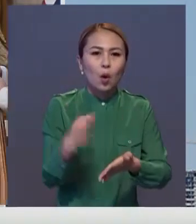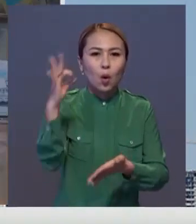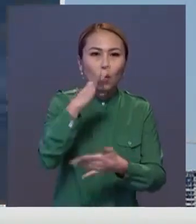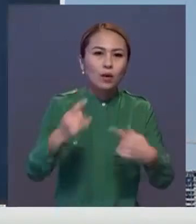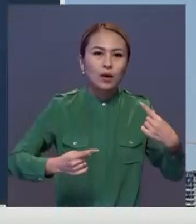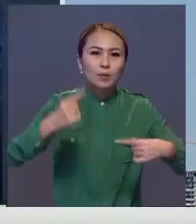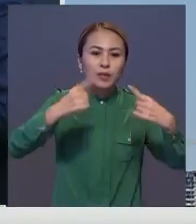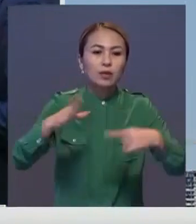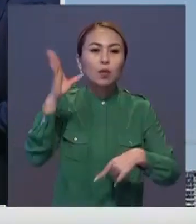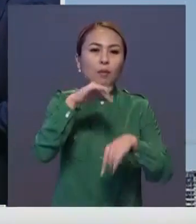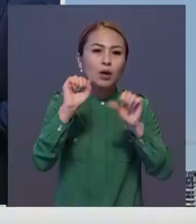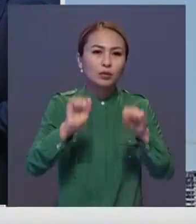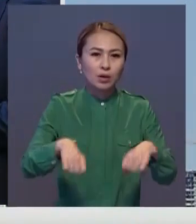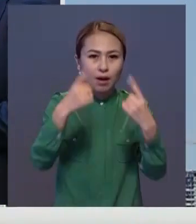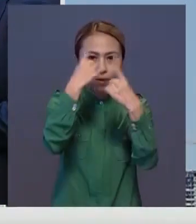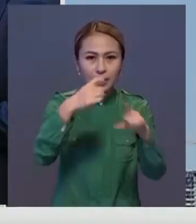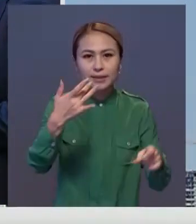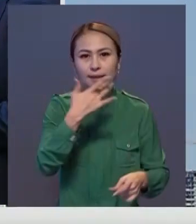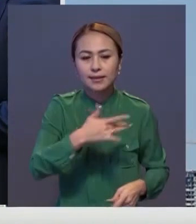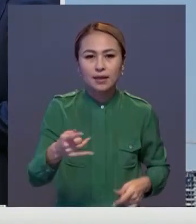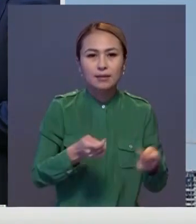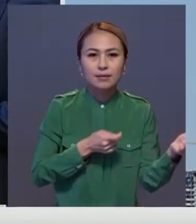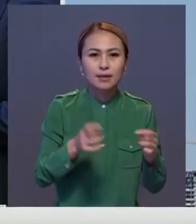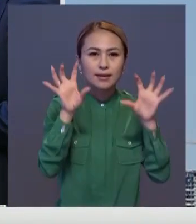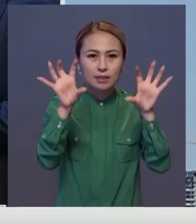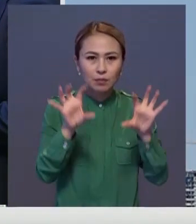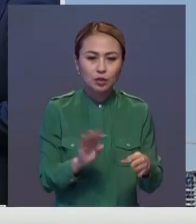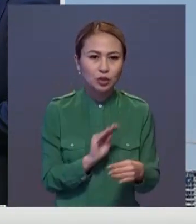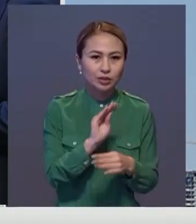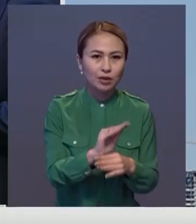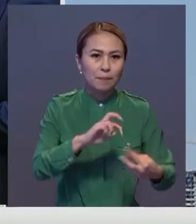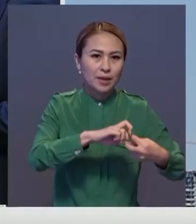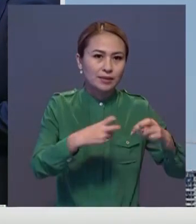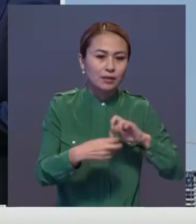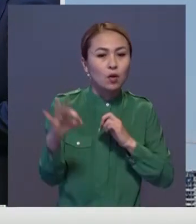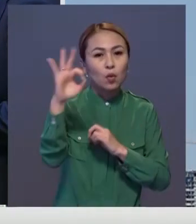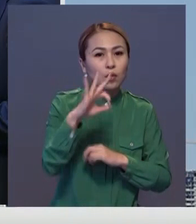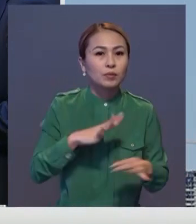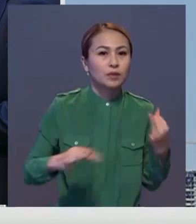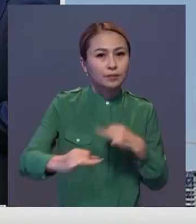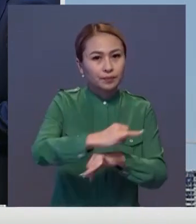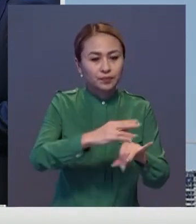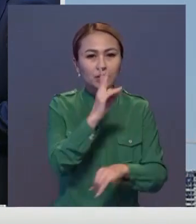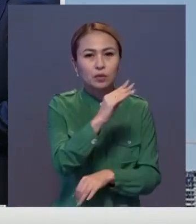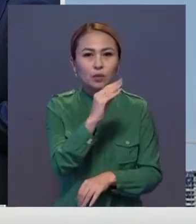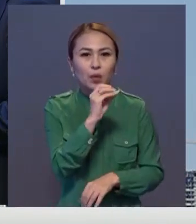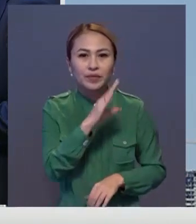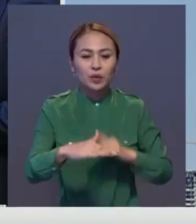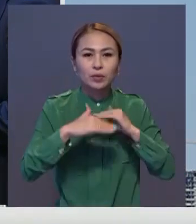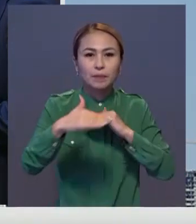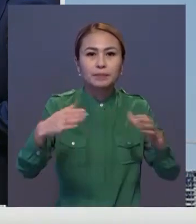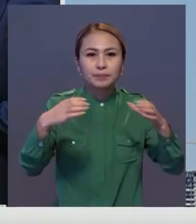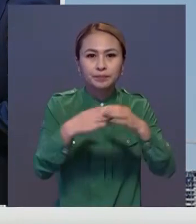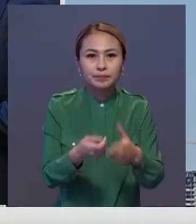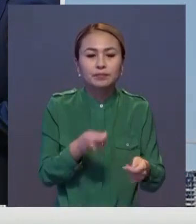бәсекеге қабілеттілігін арттыру, ақпараттық саясат саласын реттейтін заңнаманы жетілдіру мәселелері қарастырылды. Қасым Жомарт Тоқаев отандық